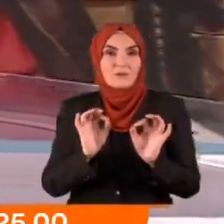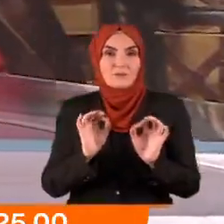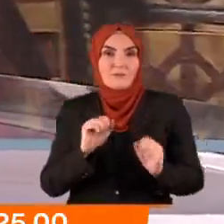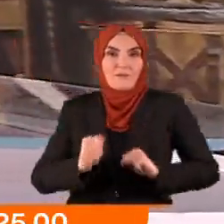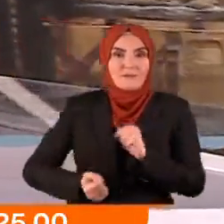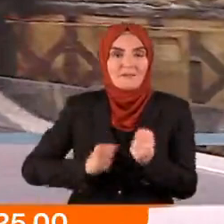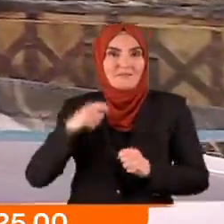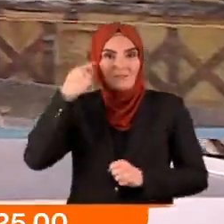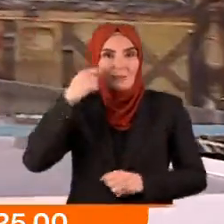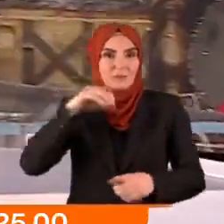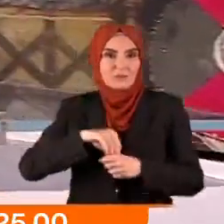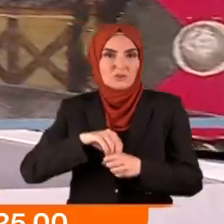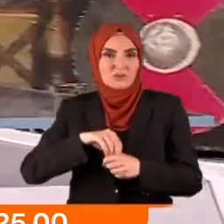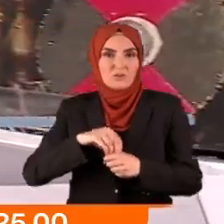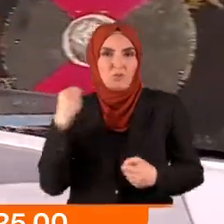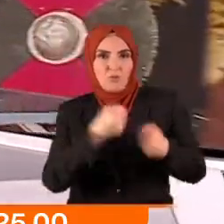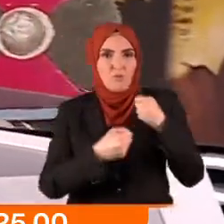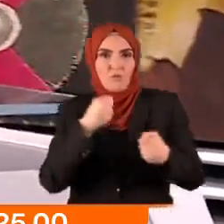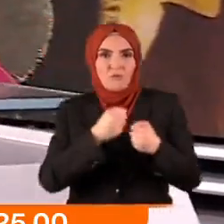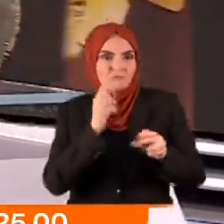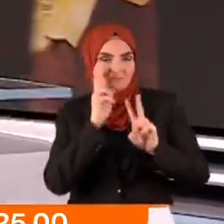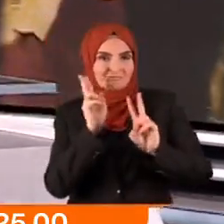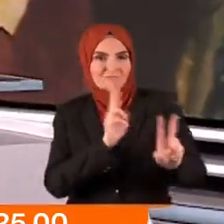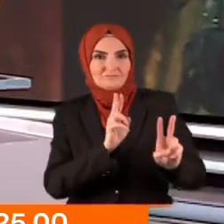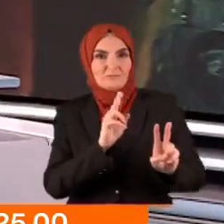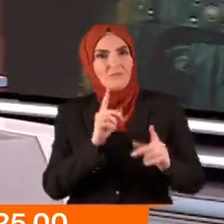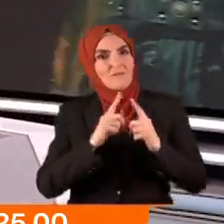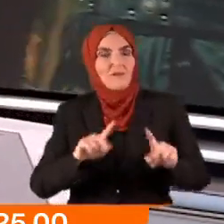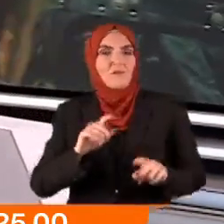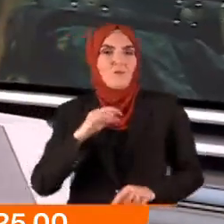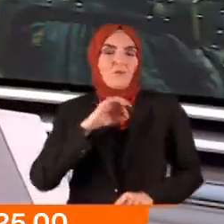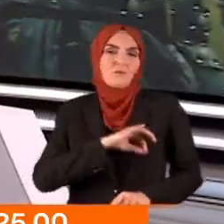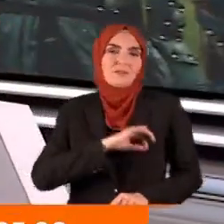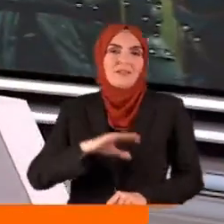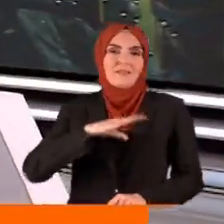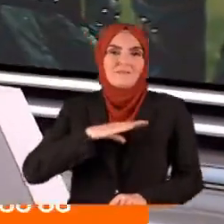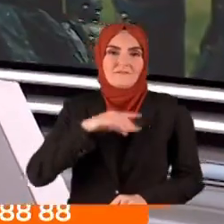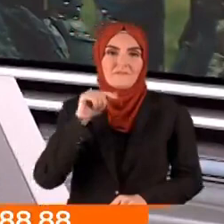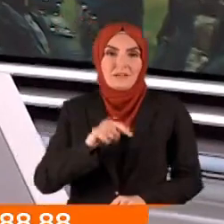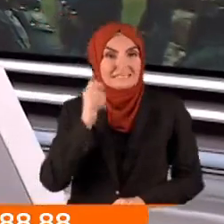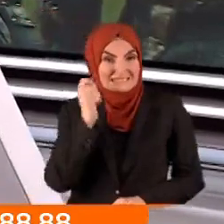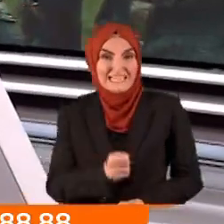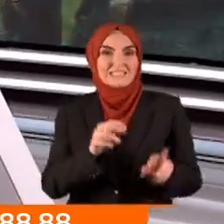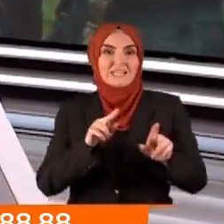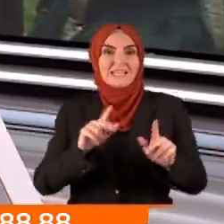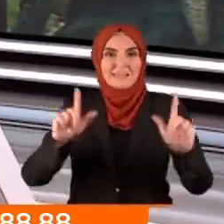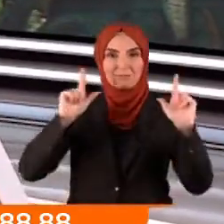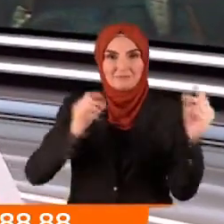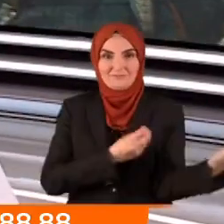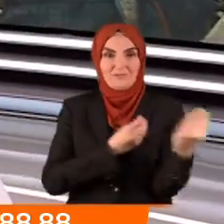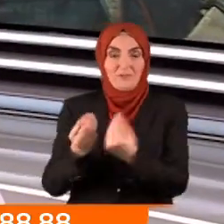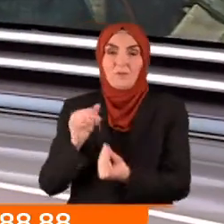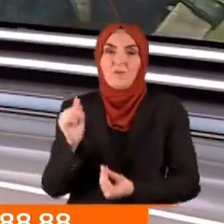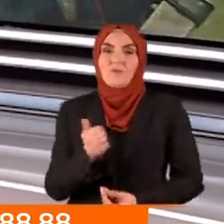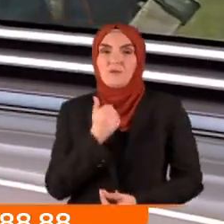filmlerinde dövüş sahnelerinin yeri bir ayrıdır. O gerçeklik hissini seyirciye verebilmek çok önemlidir. Kötü olursa komedi filmine dönebilir koca